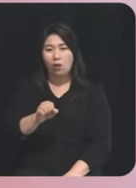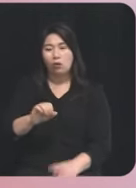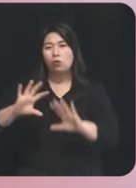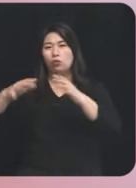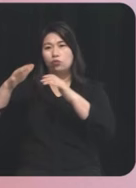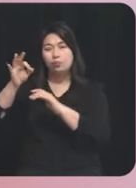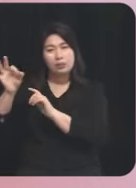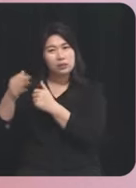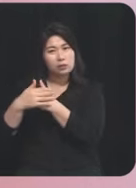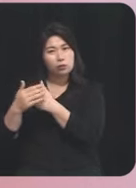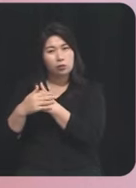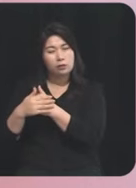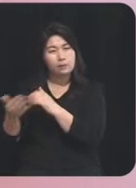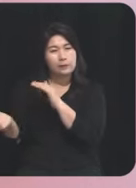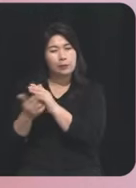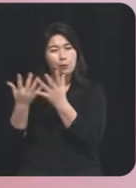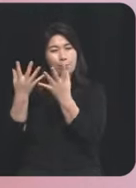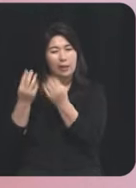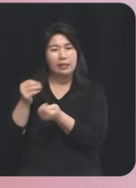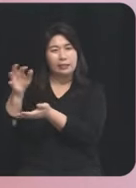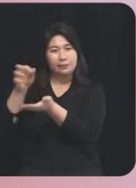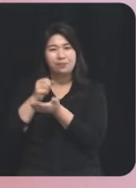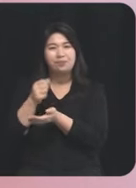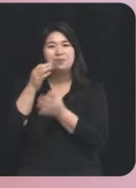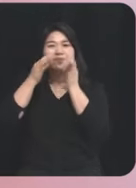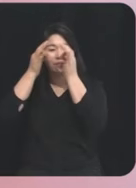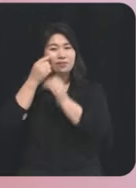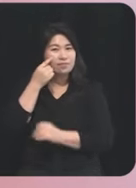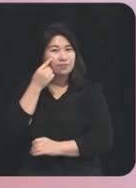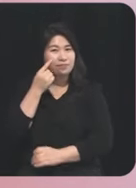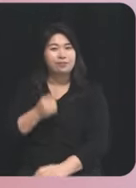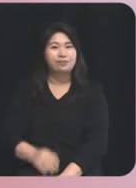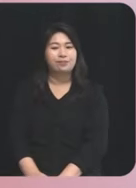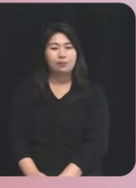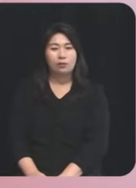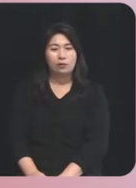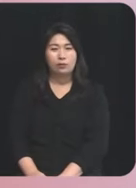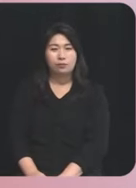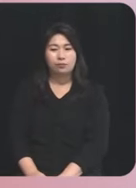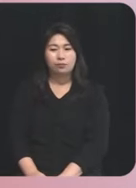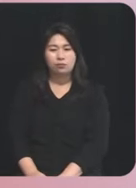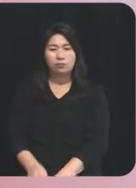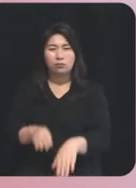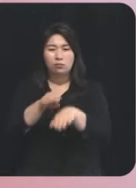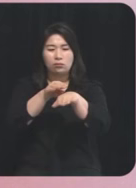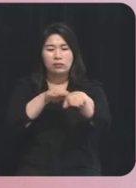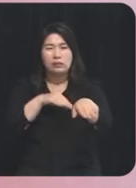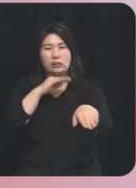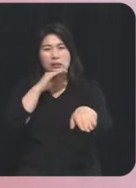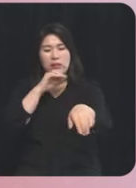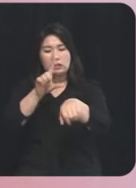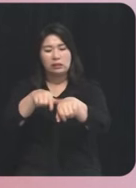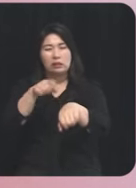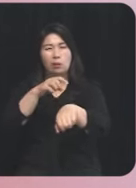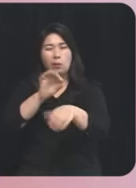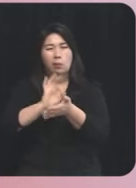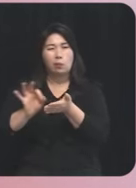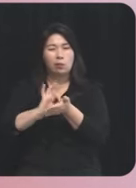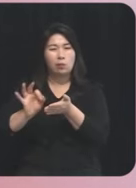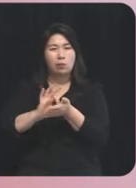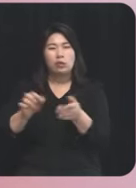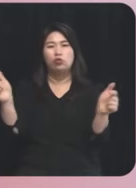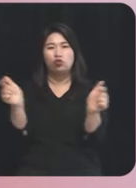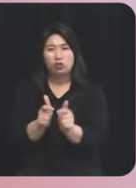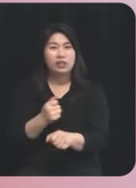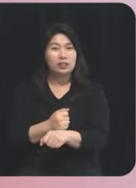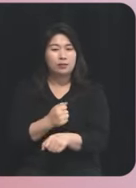국비 지원을 최대한 확보하도록 하겠습니다. 도로에서 낭비되는 시간 확실히 줄이겠습니다.